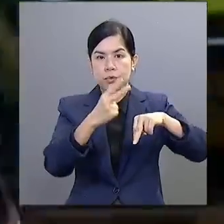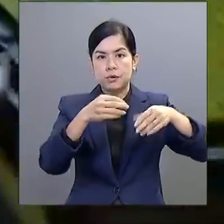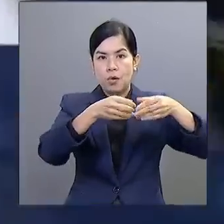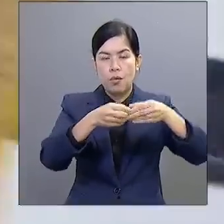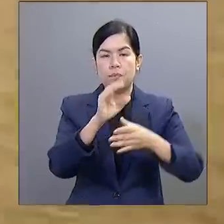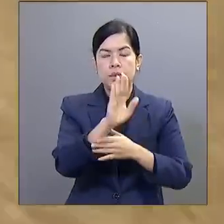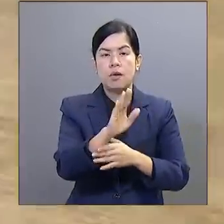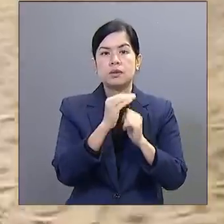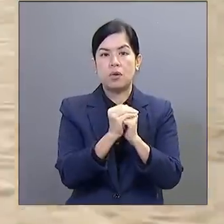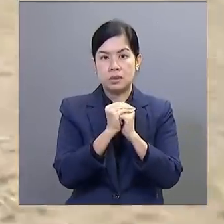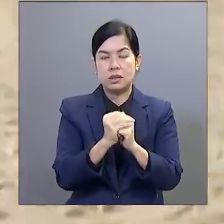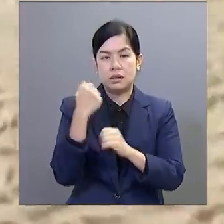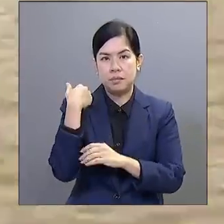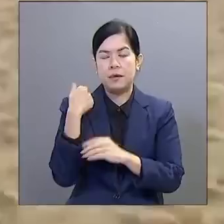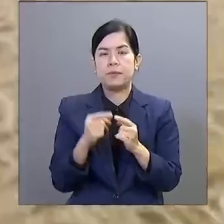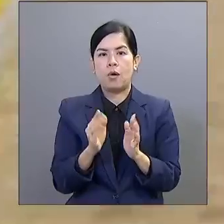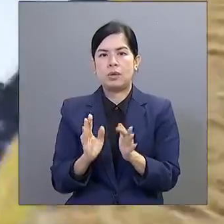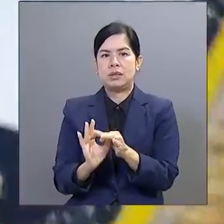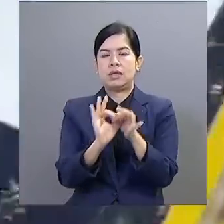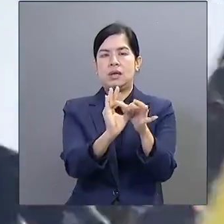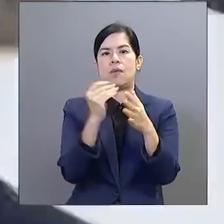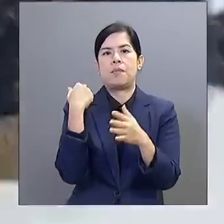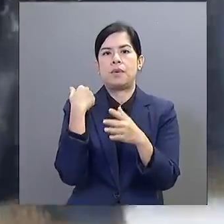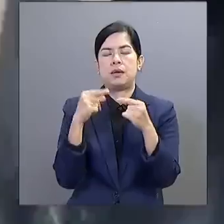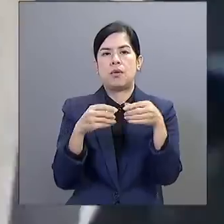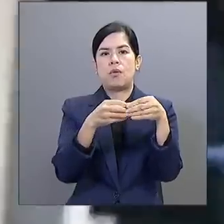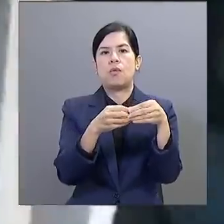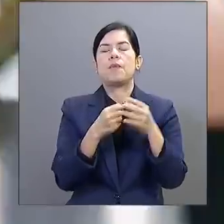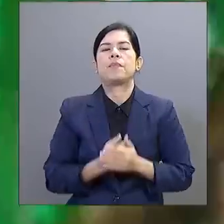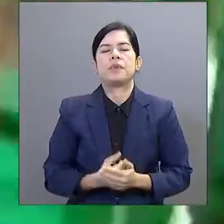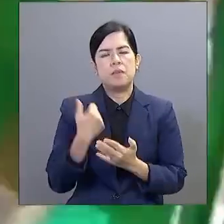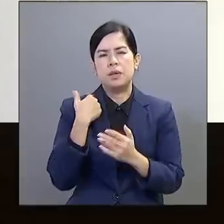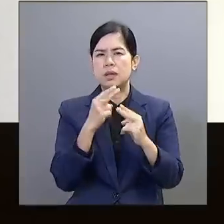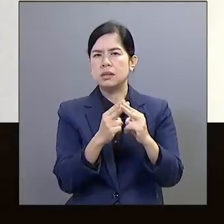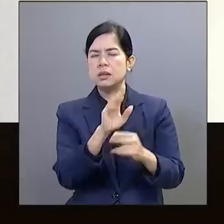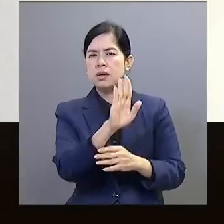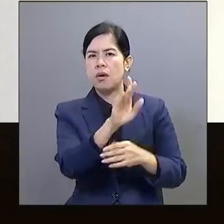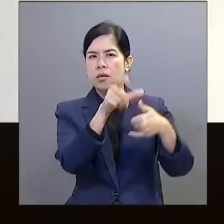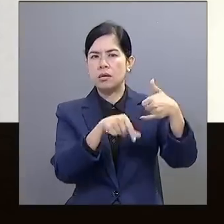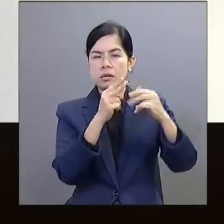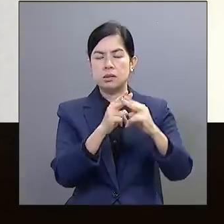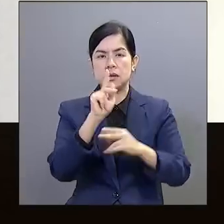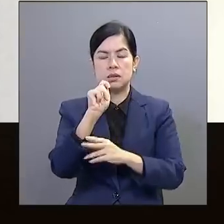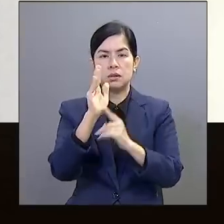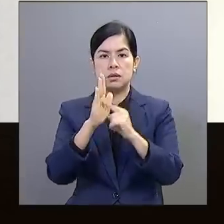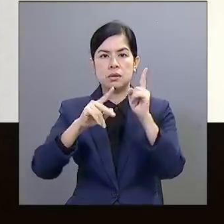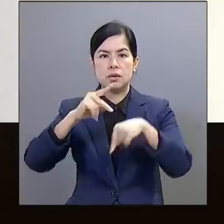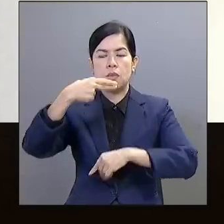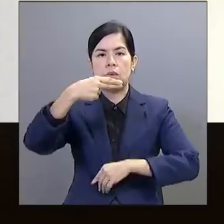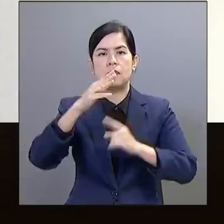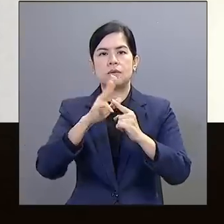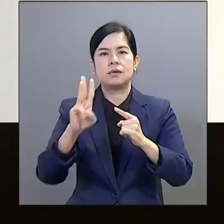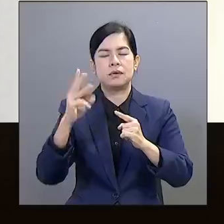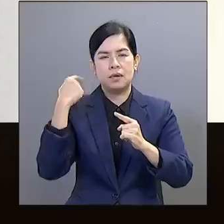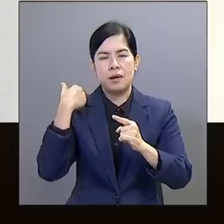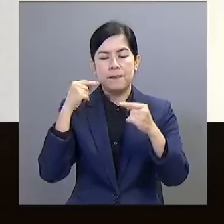ที่ยวจีนในไทยข้อมูลนายทุนที่มีความเกี่ยวข้องกับวงการทัวร์จีนมักปรากฏชื่อตู้ห่าวหรืออีกชื่อนึงนะคะหาวเจ๋อตู้ค่ะ